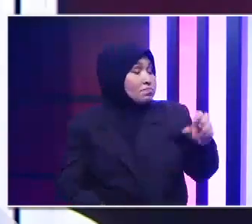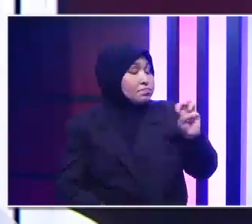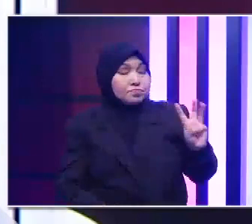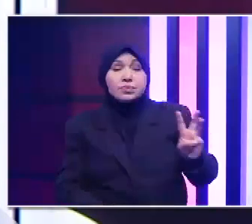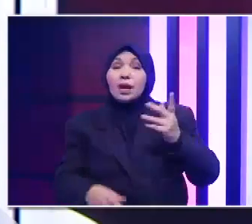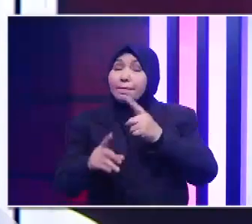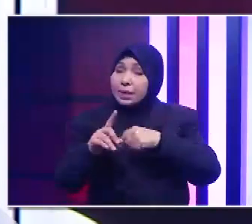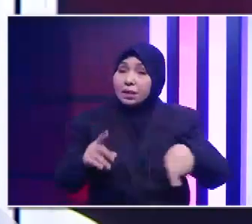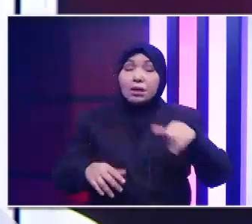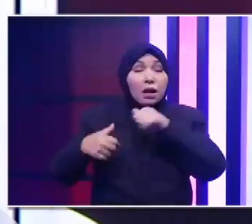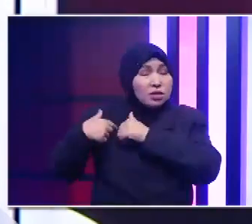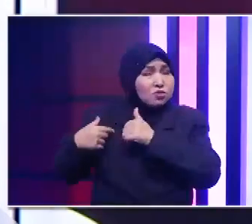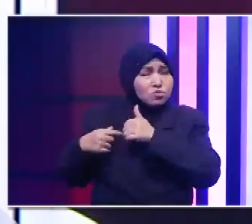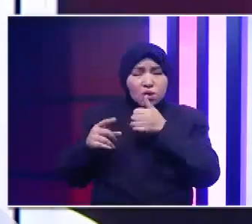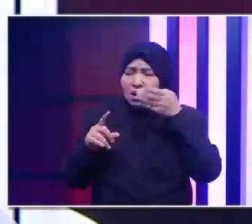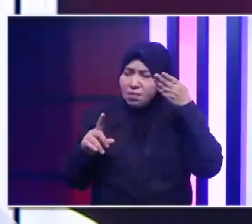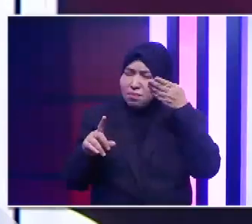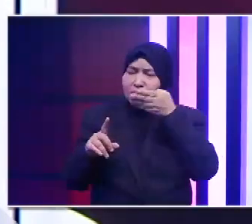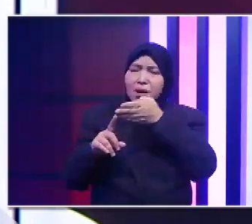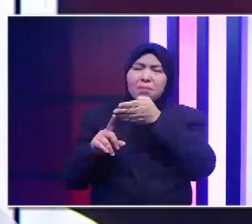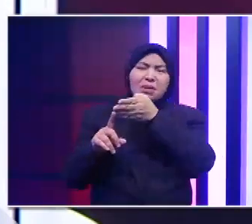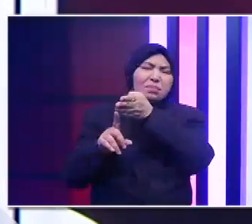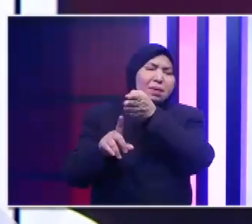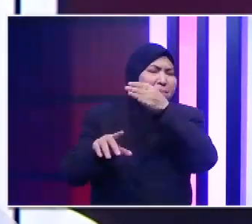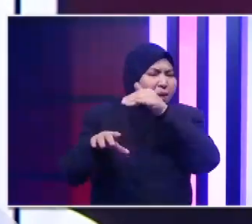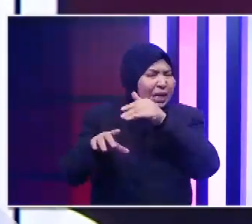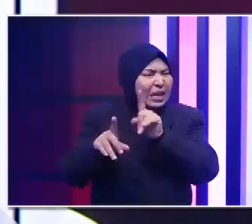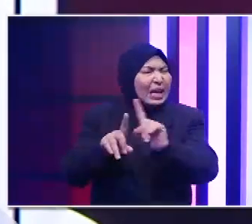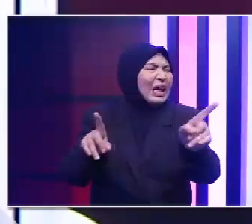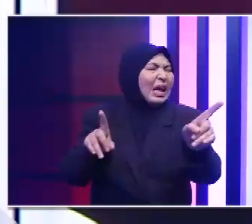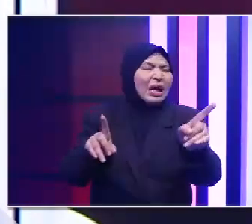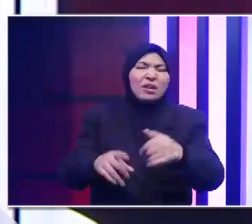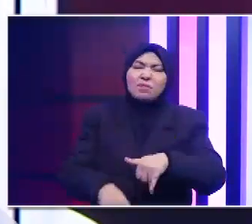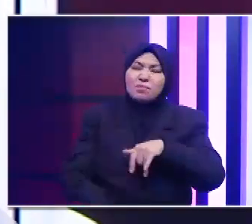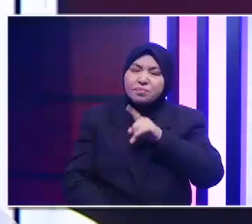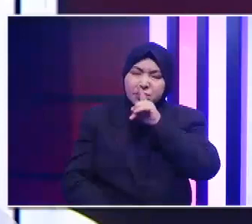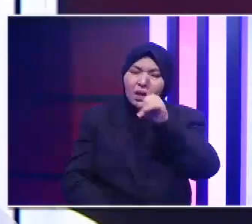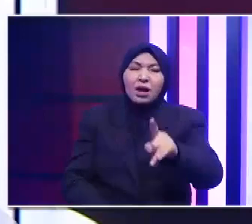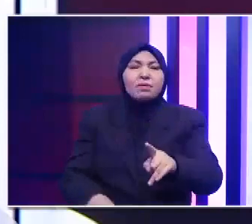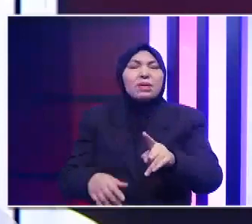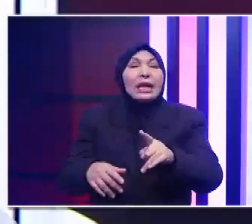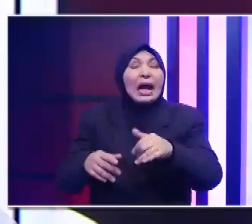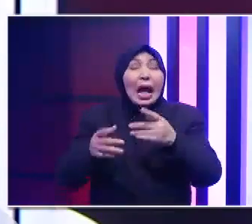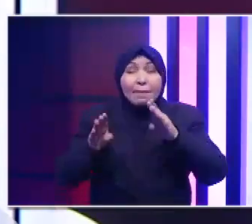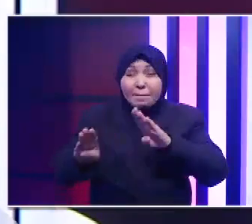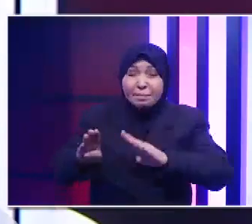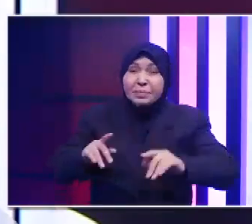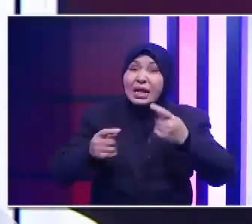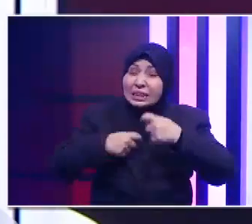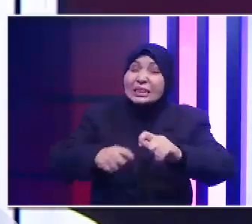bilamana hati mereka telah cenderung daripada kebenaran mah ketidak tanduk mereka akan mengikuti hati tersebut